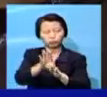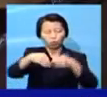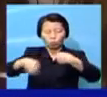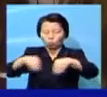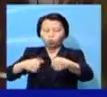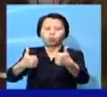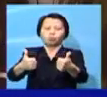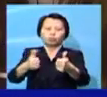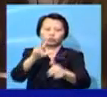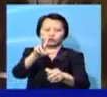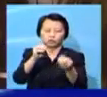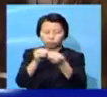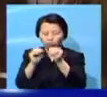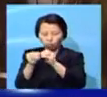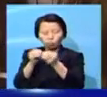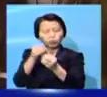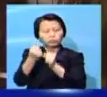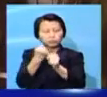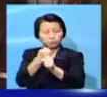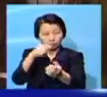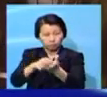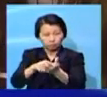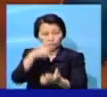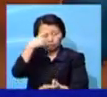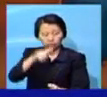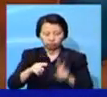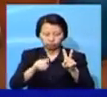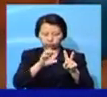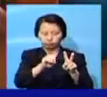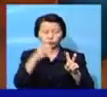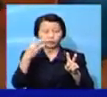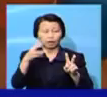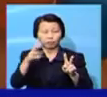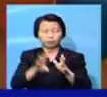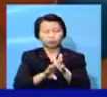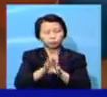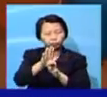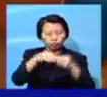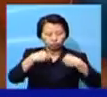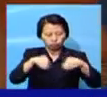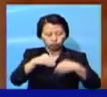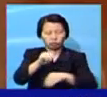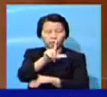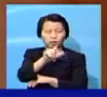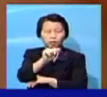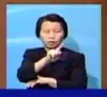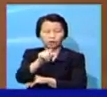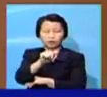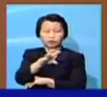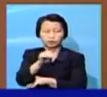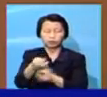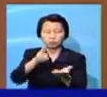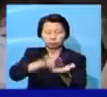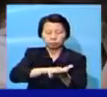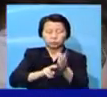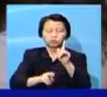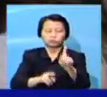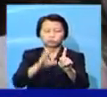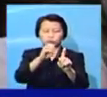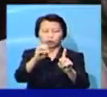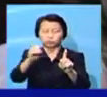jualan tiga angka tahun ini bagi 2016 pertumbuhan jualan Lazada Malaysia direkodkan sebanyak